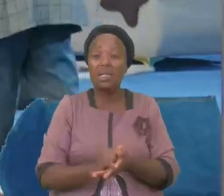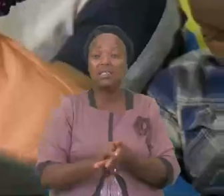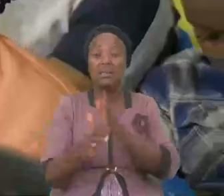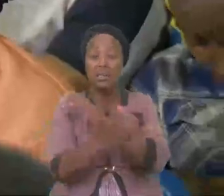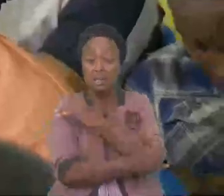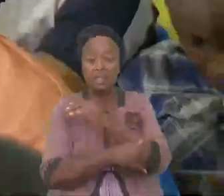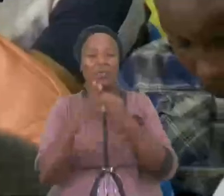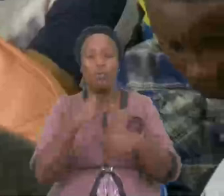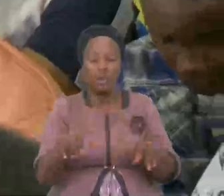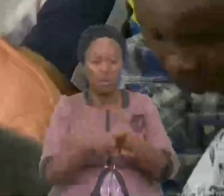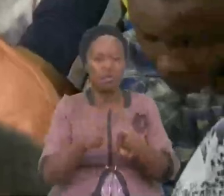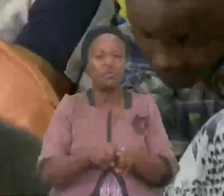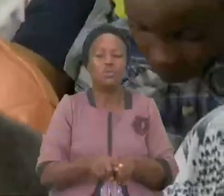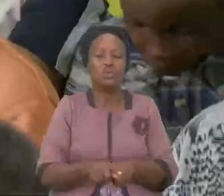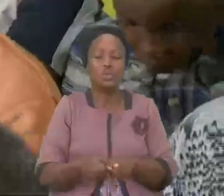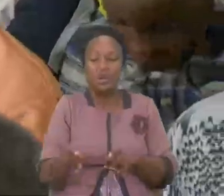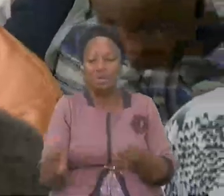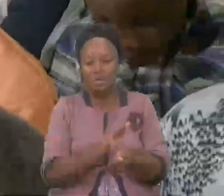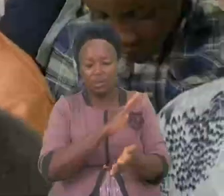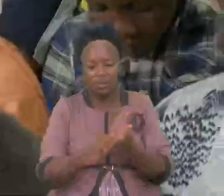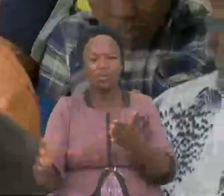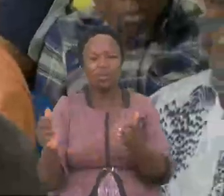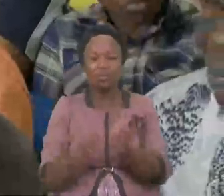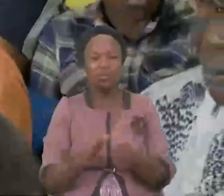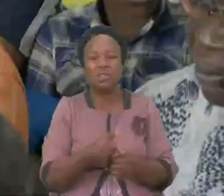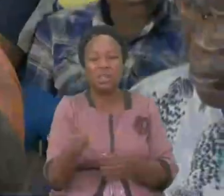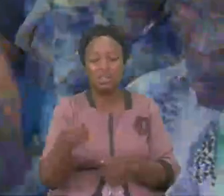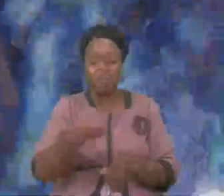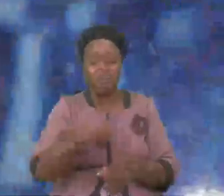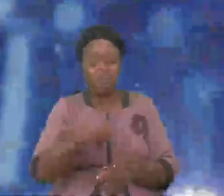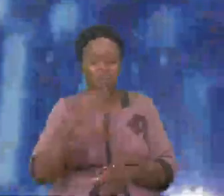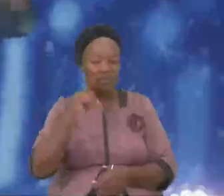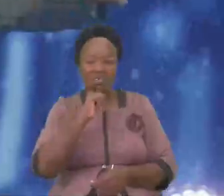périra avec Babylone. Je ne périrai pas avec Babylone.